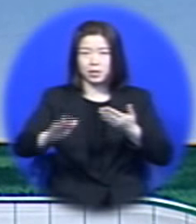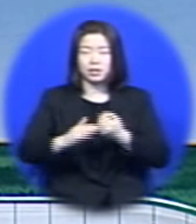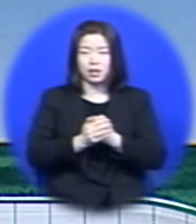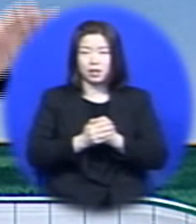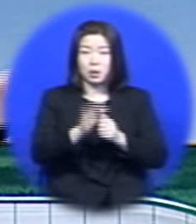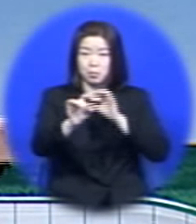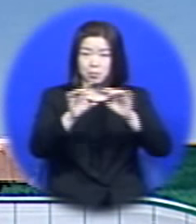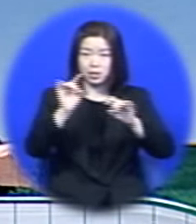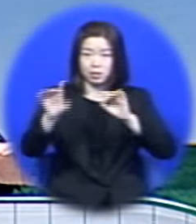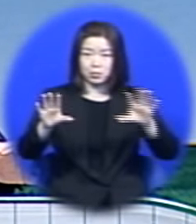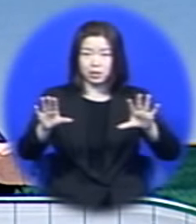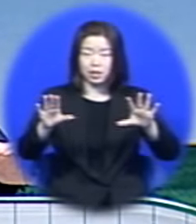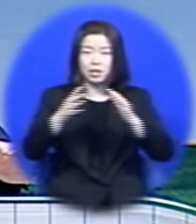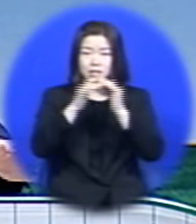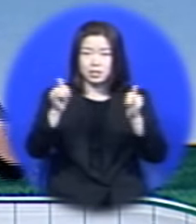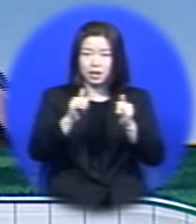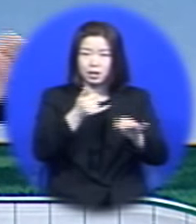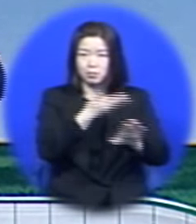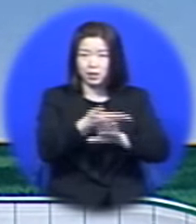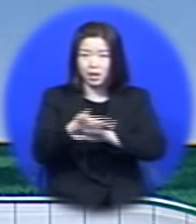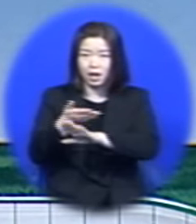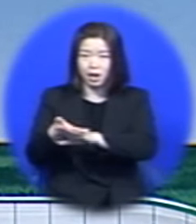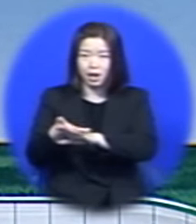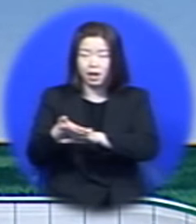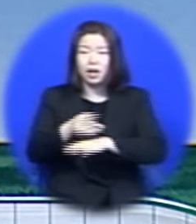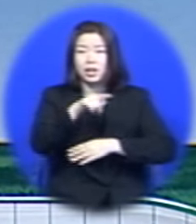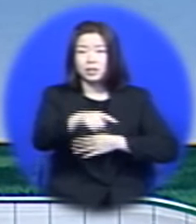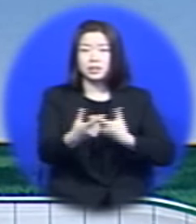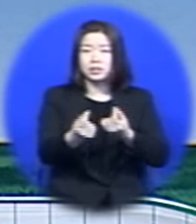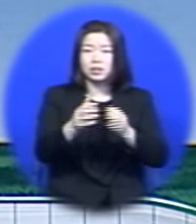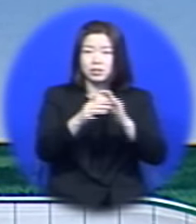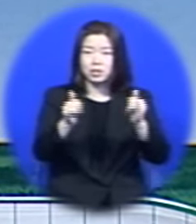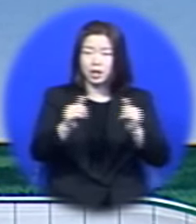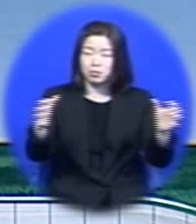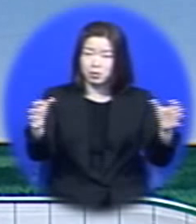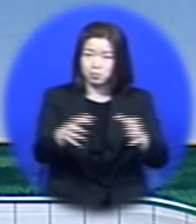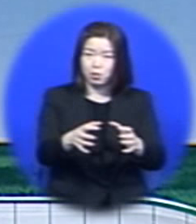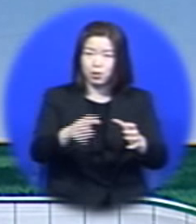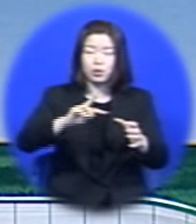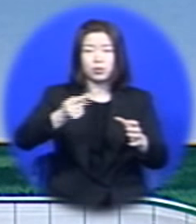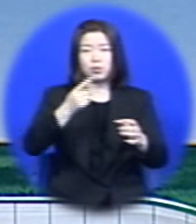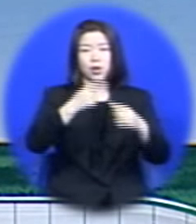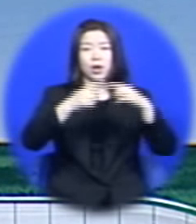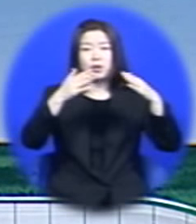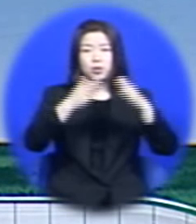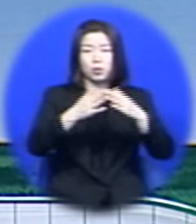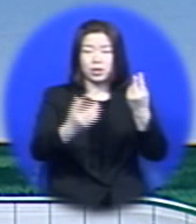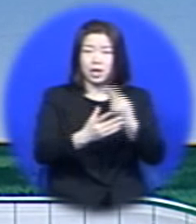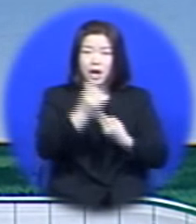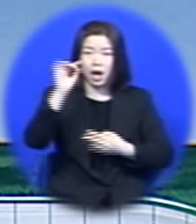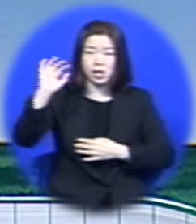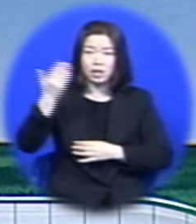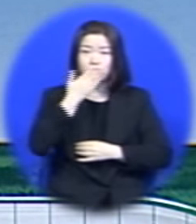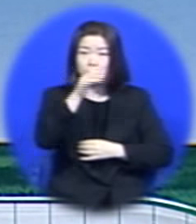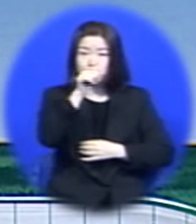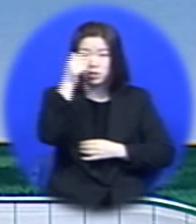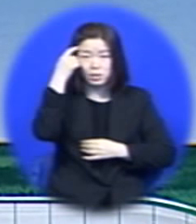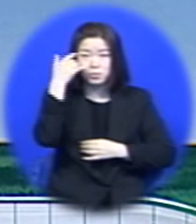사람이 천차만별인데 그런 사람들이 모여도 교회는 하나가 될 수